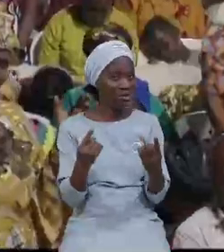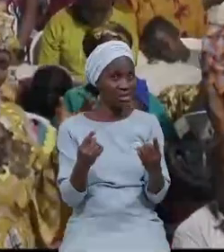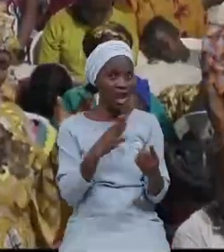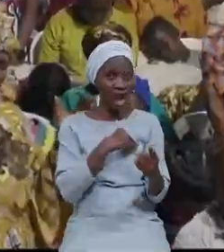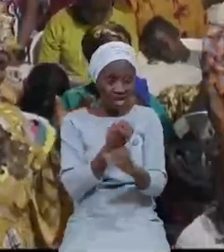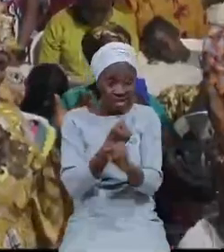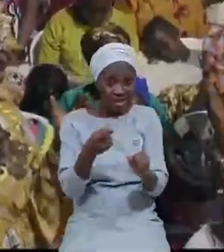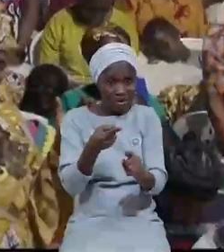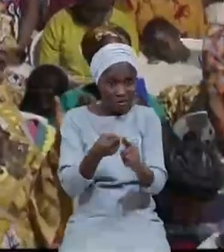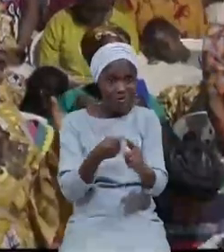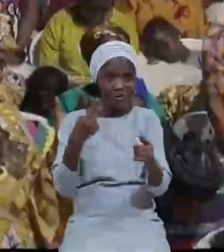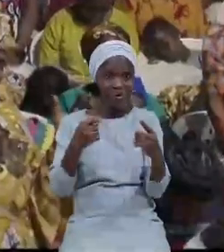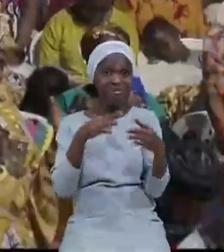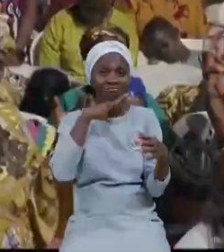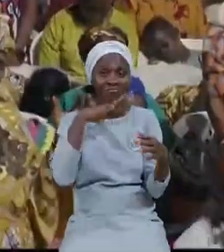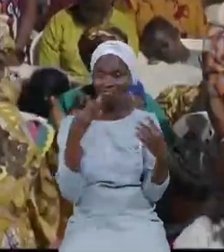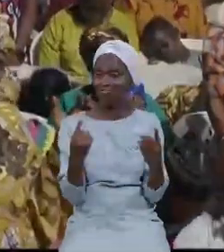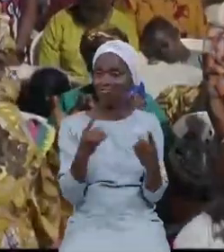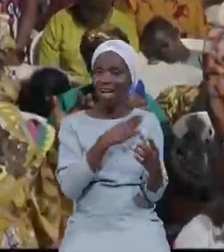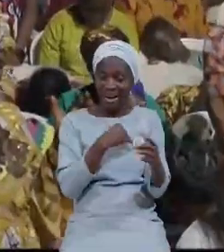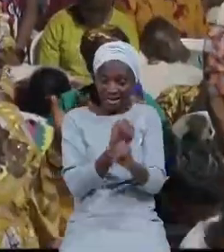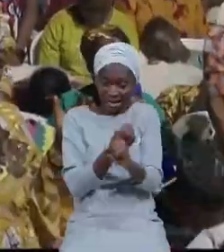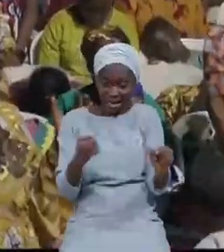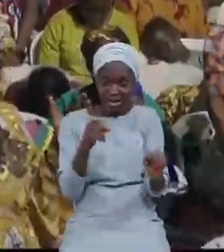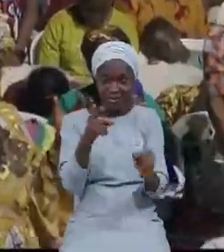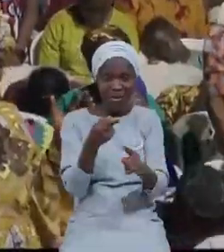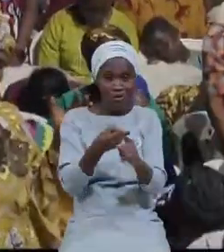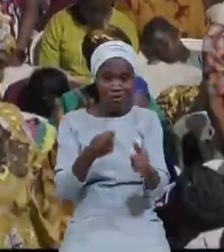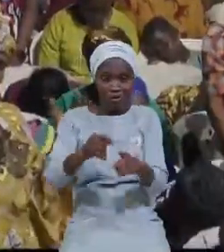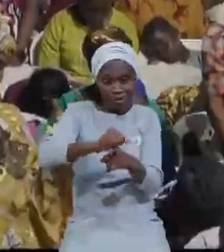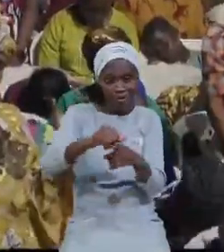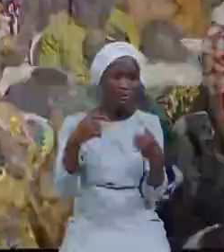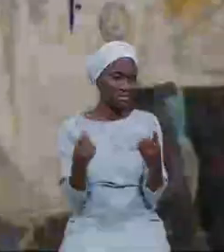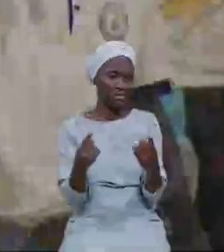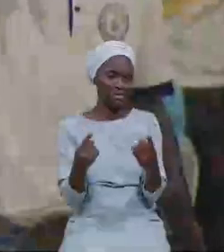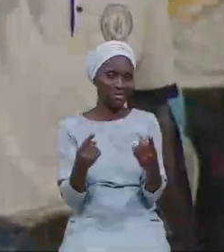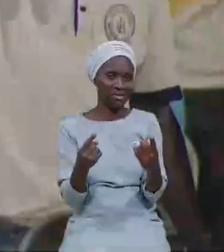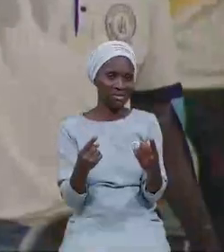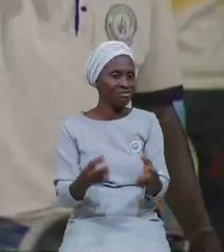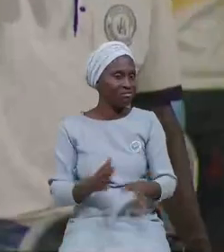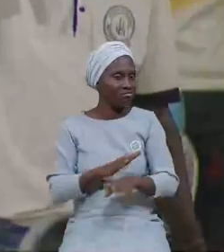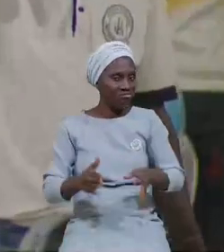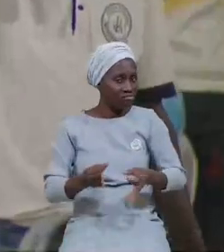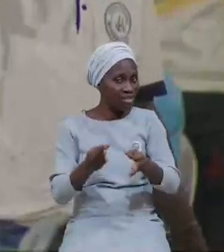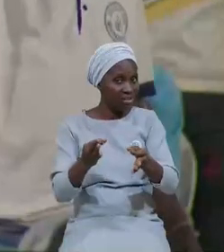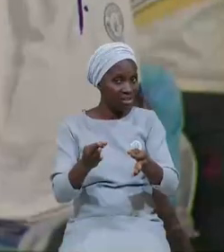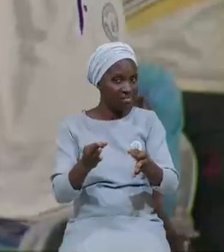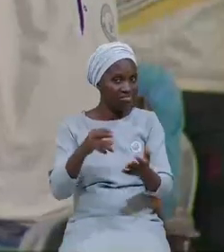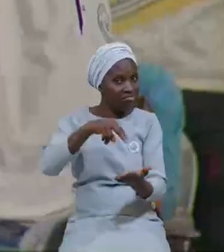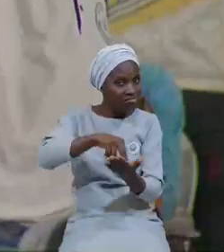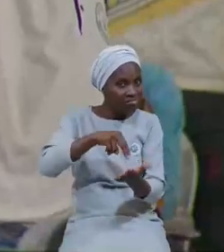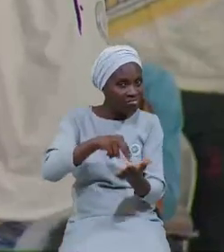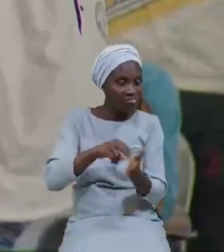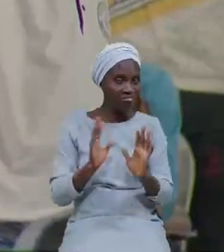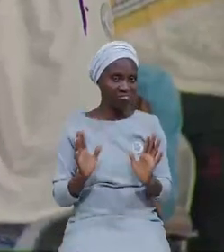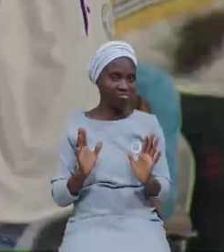sauver de la pollution du péché et te sauver des pratiques du péché ne perd pas du temps mets-toi debout